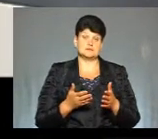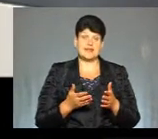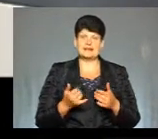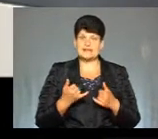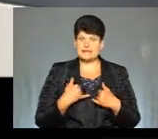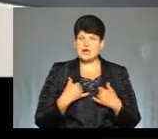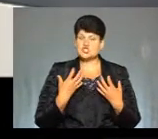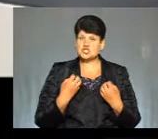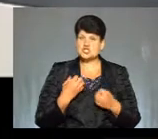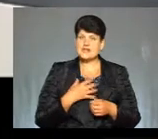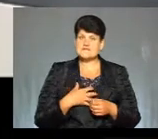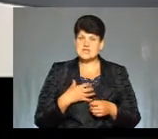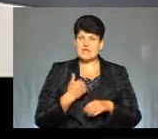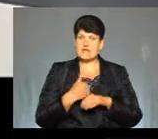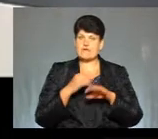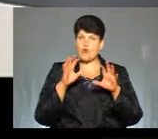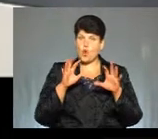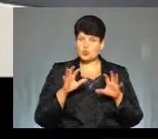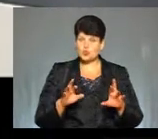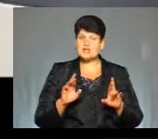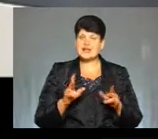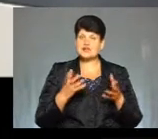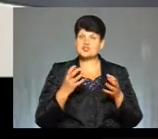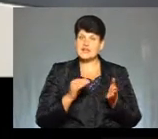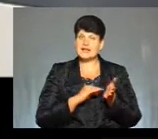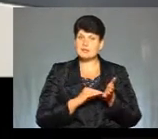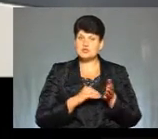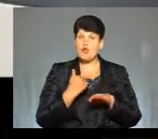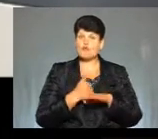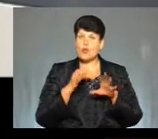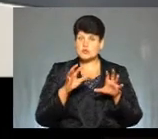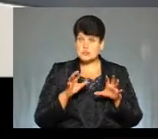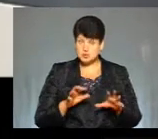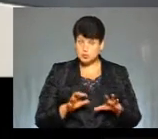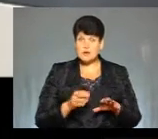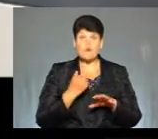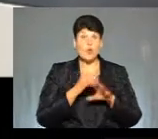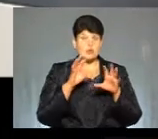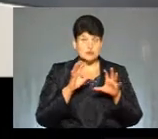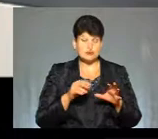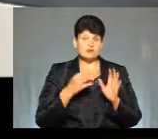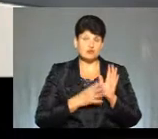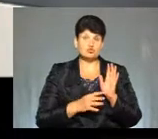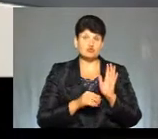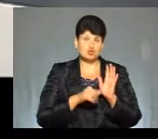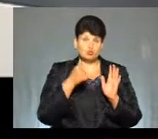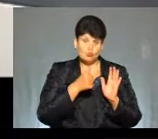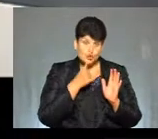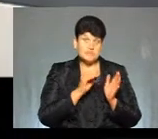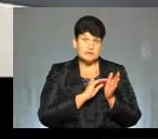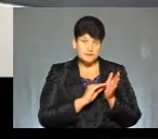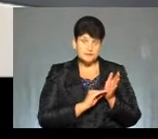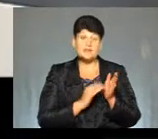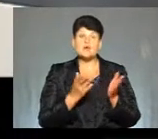нас іще важливо Конституція, як записано в Конституції. Тобто в Конституції України в 96-му році чітко вказано,